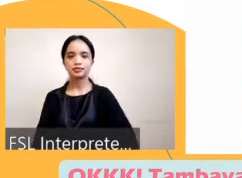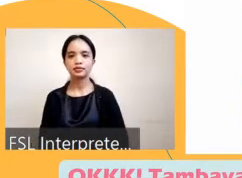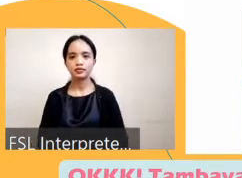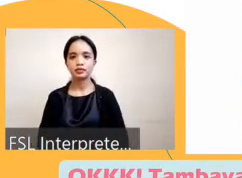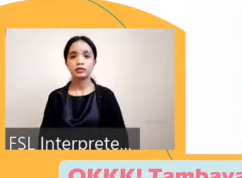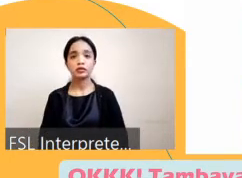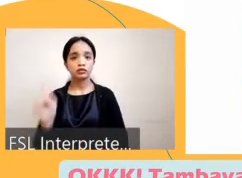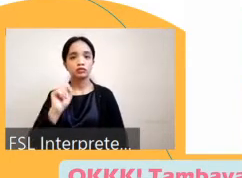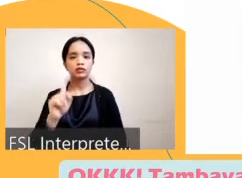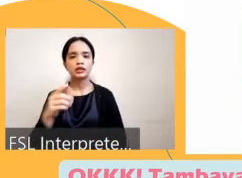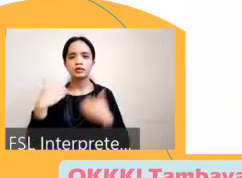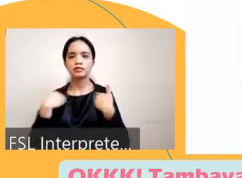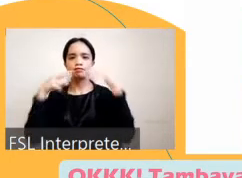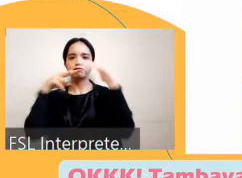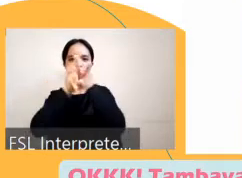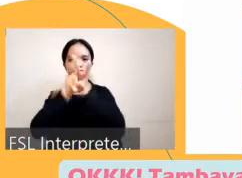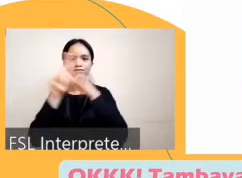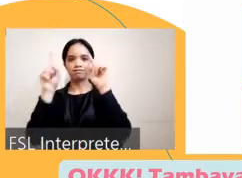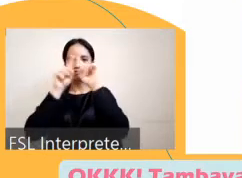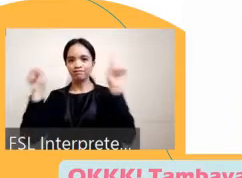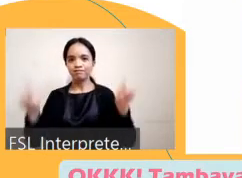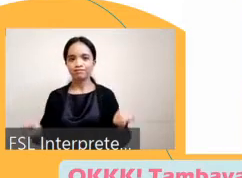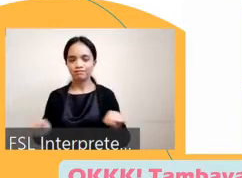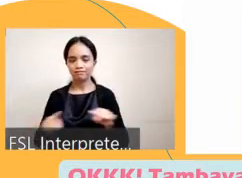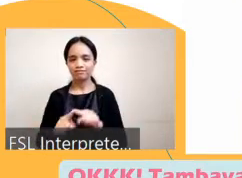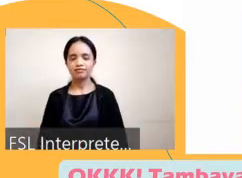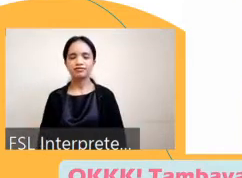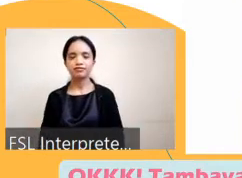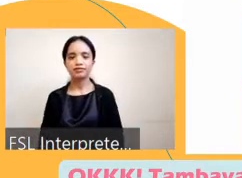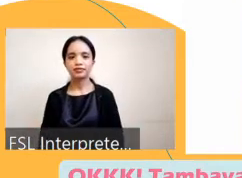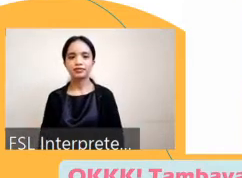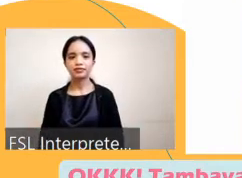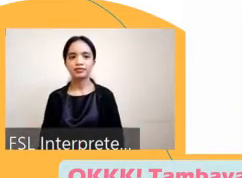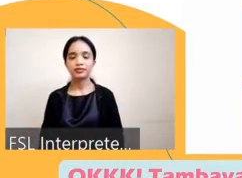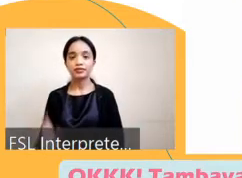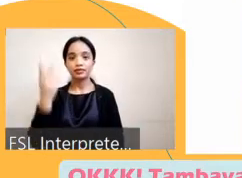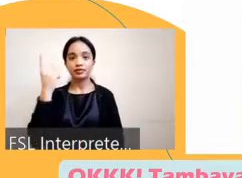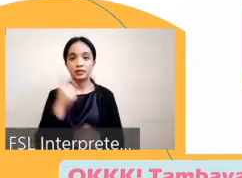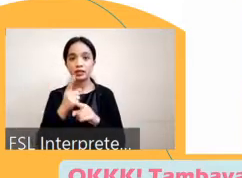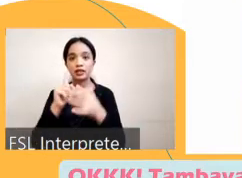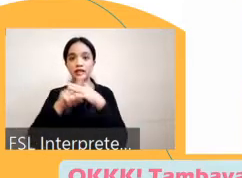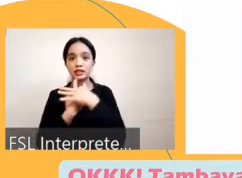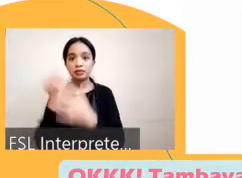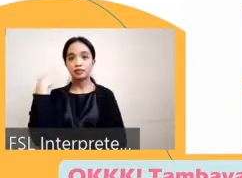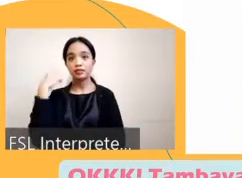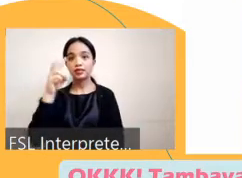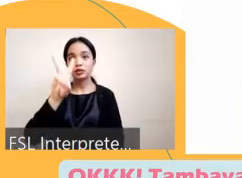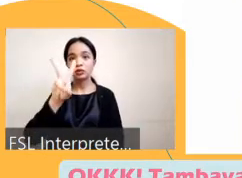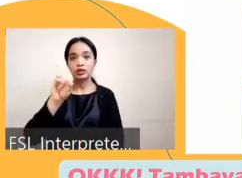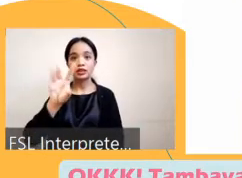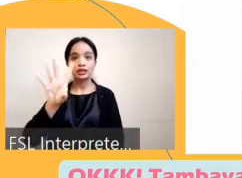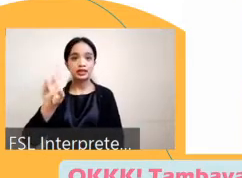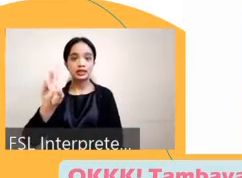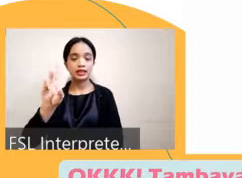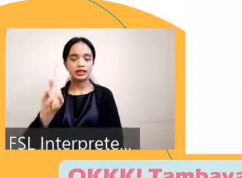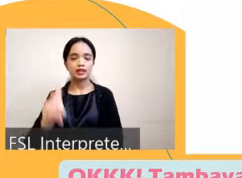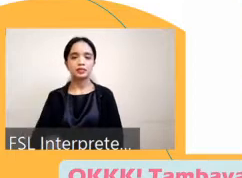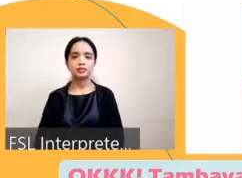vision board. Ayan, sa kanya naman nag-start ng 2017 yung ginawa niya ng vision